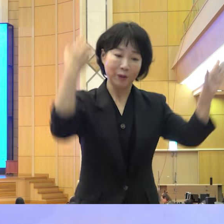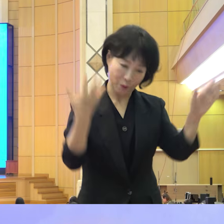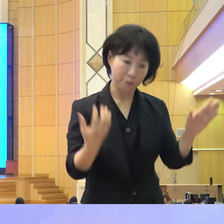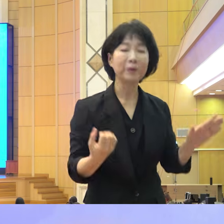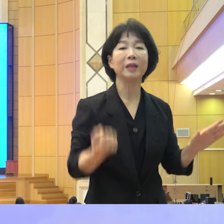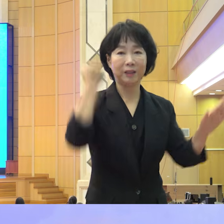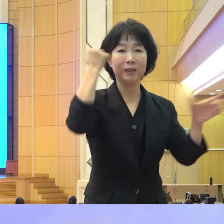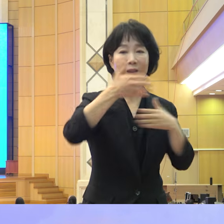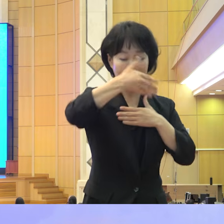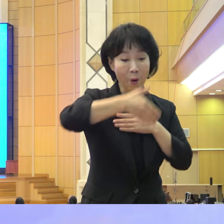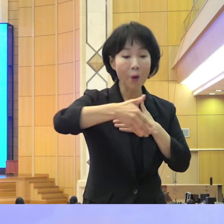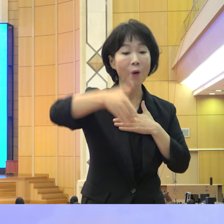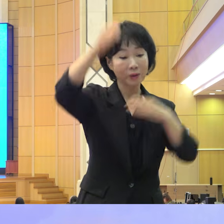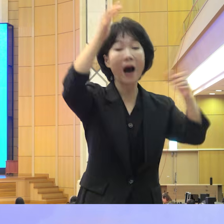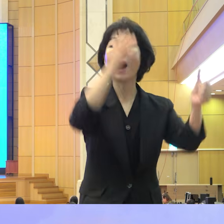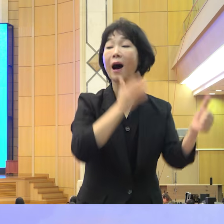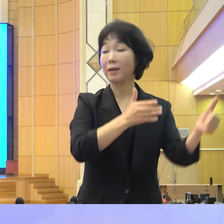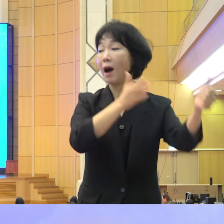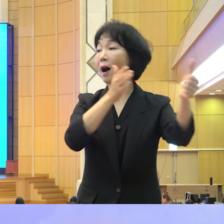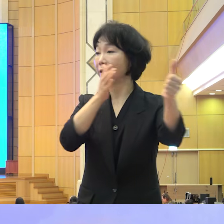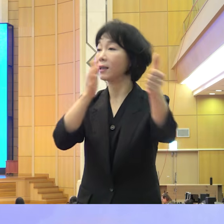군기를 높이 들고